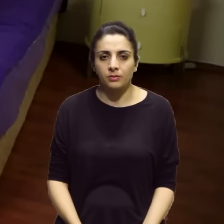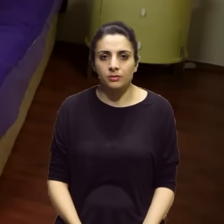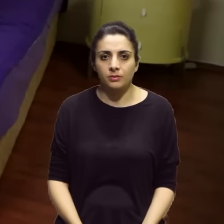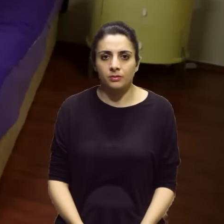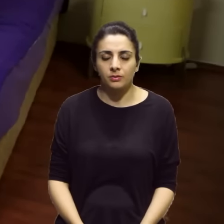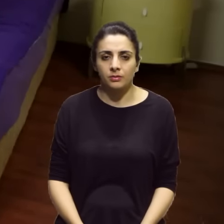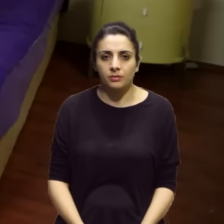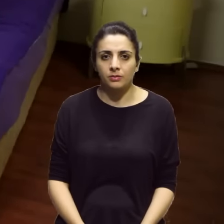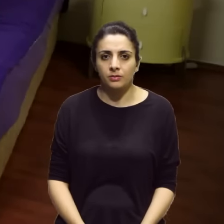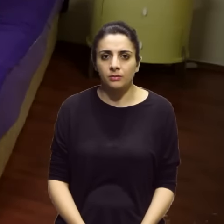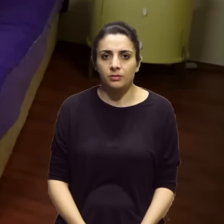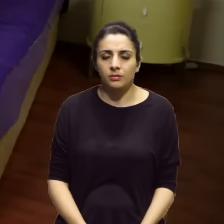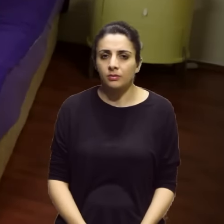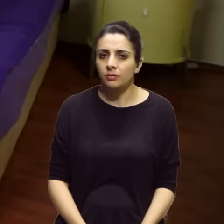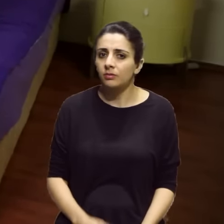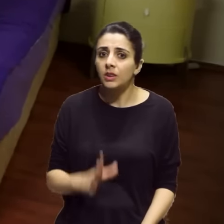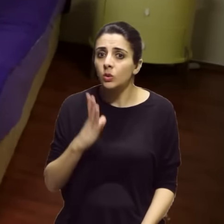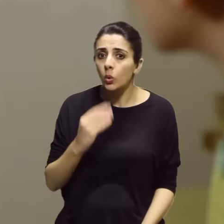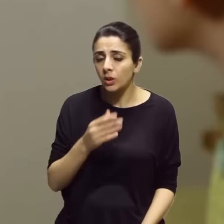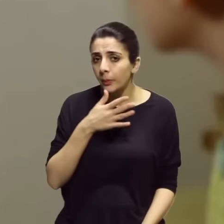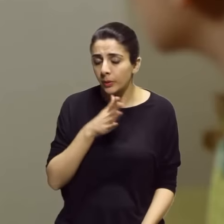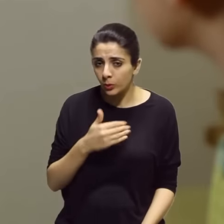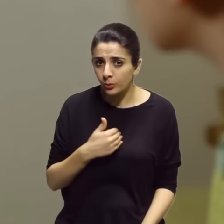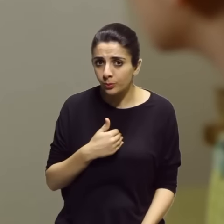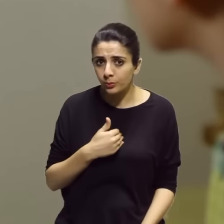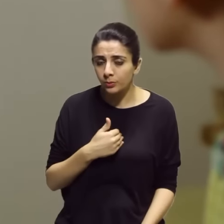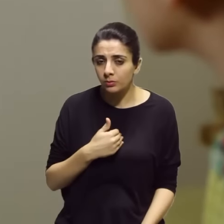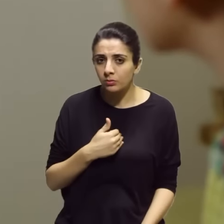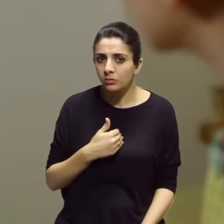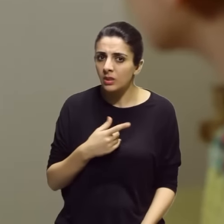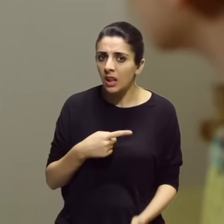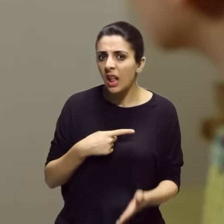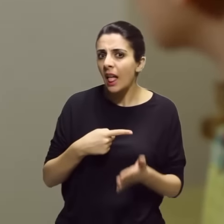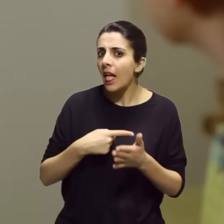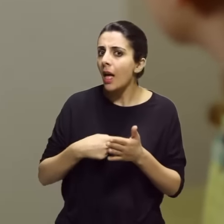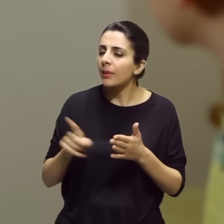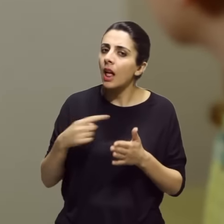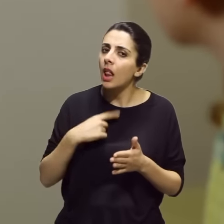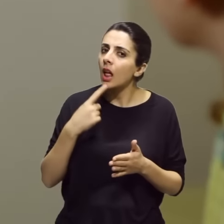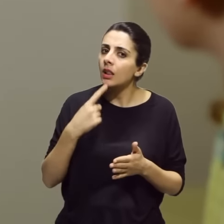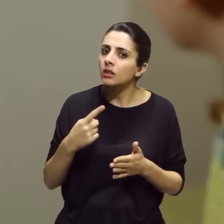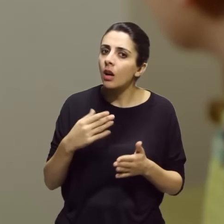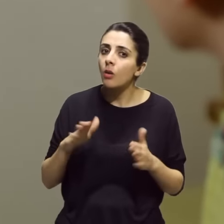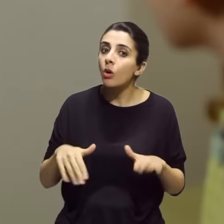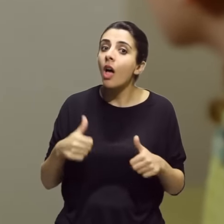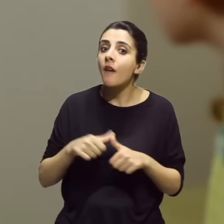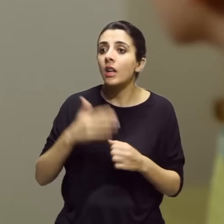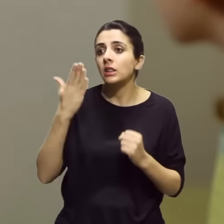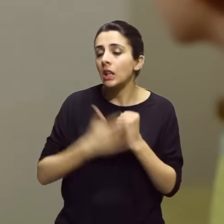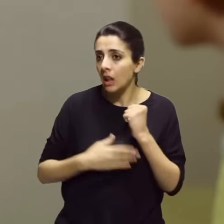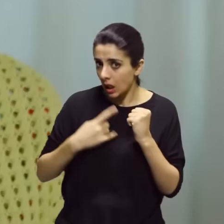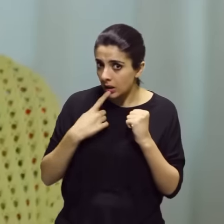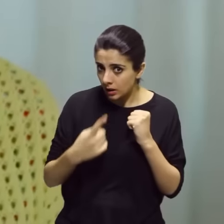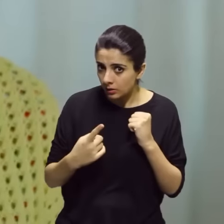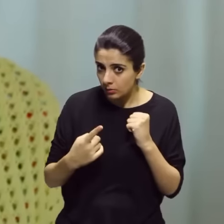Şey mi? Olsa yani nasıl olacak bilmiyorum ama. İptal ediyorum desem, burada evlenemezsiniz desem